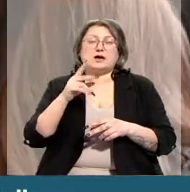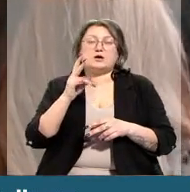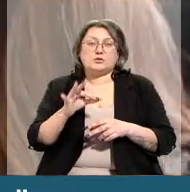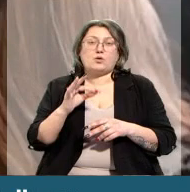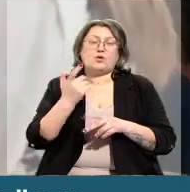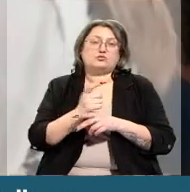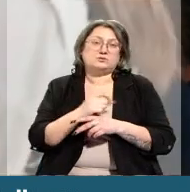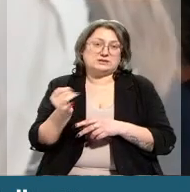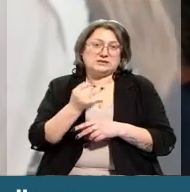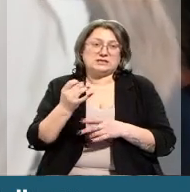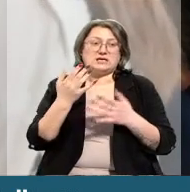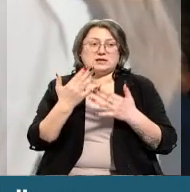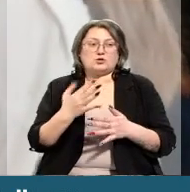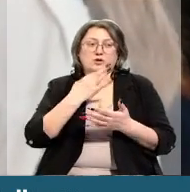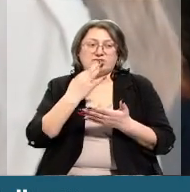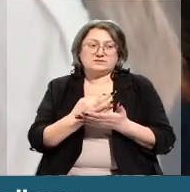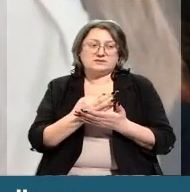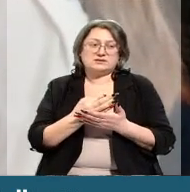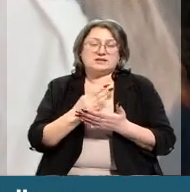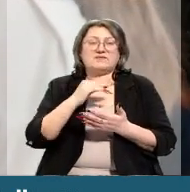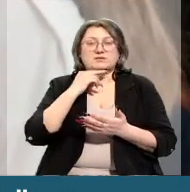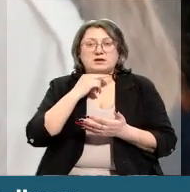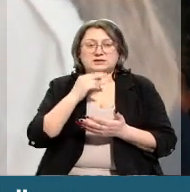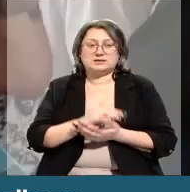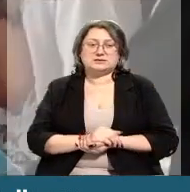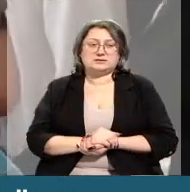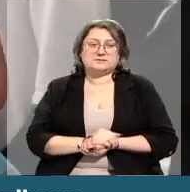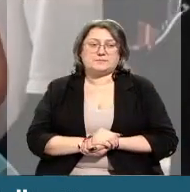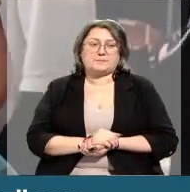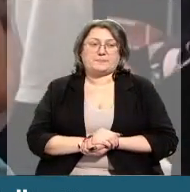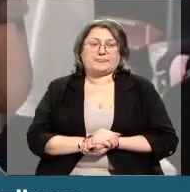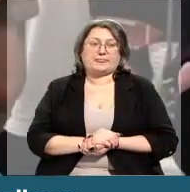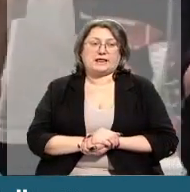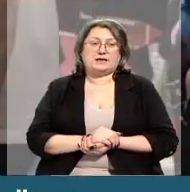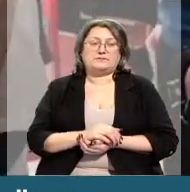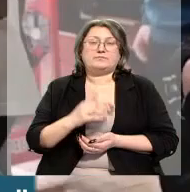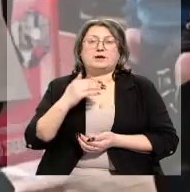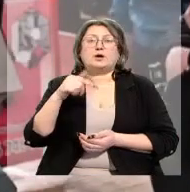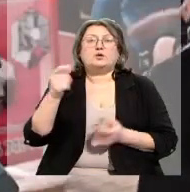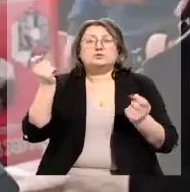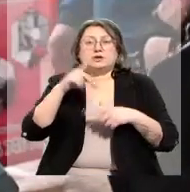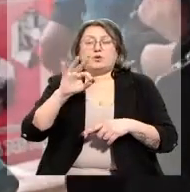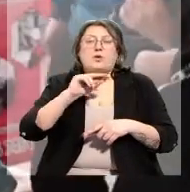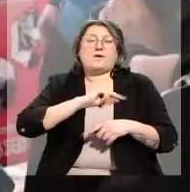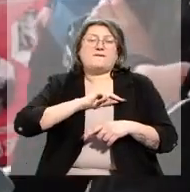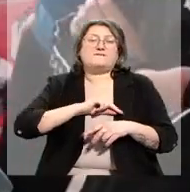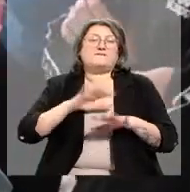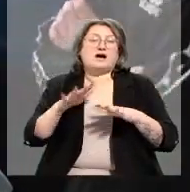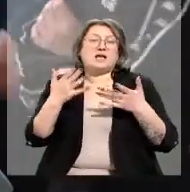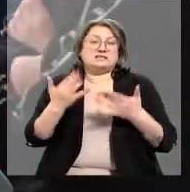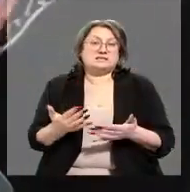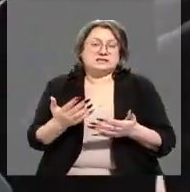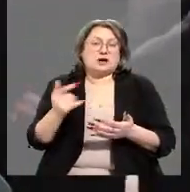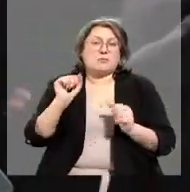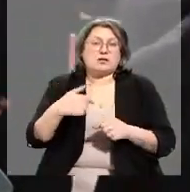однако очень интересная и требующая ответственности и внимательности. Пришла на ярмарку, чтобы узнать о вакансии, которую